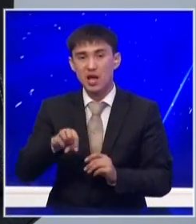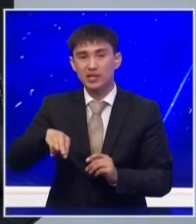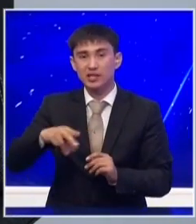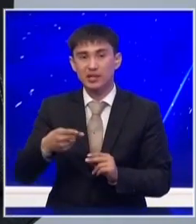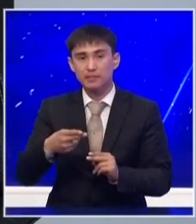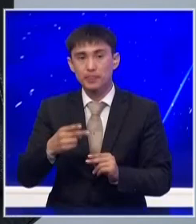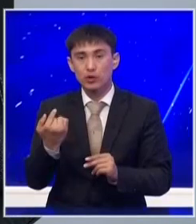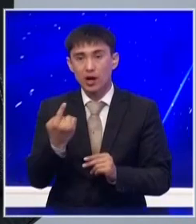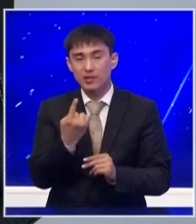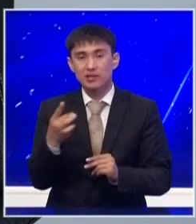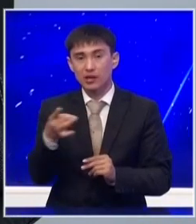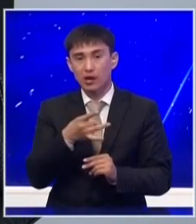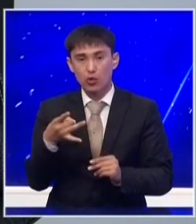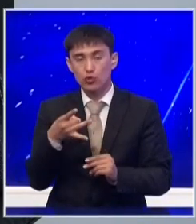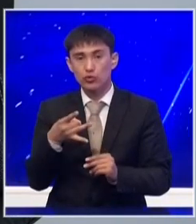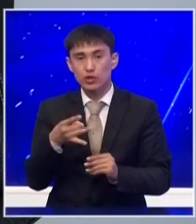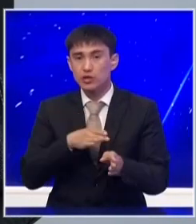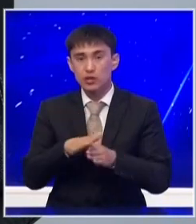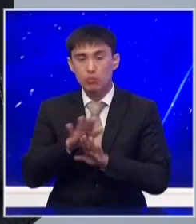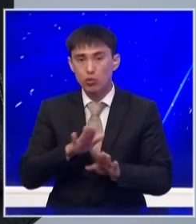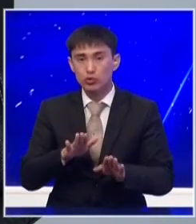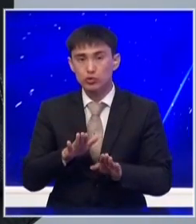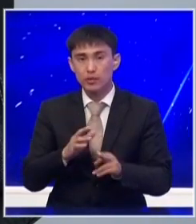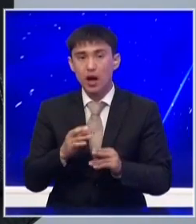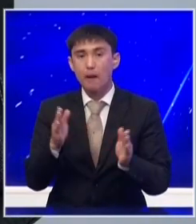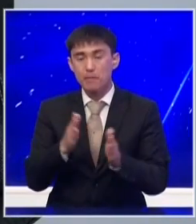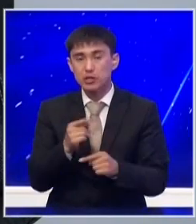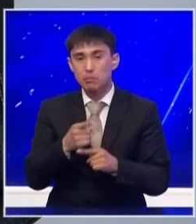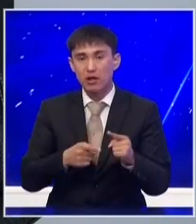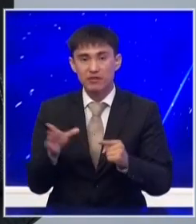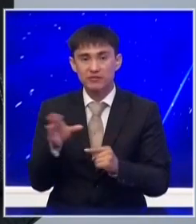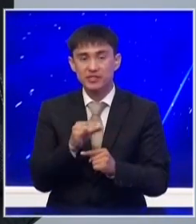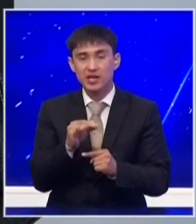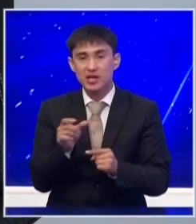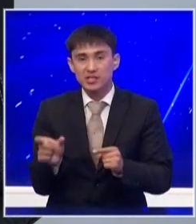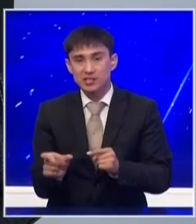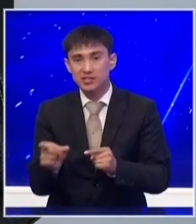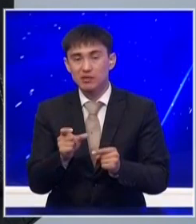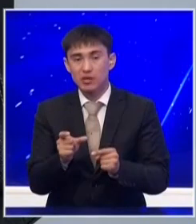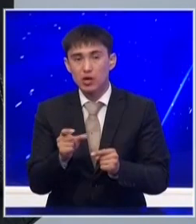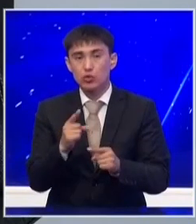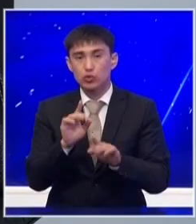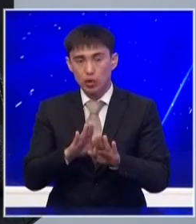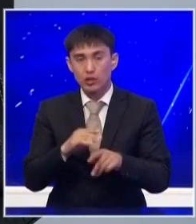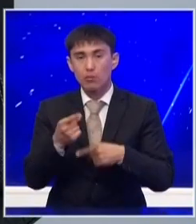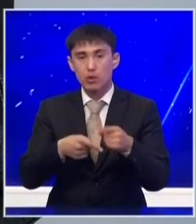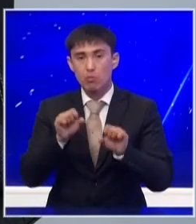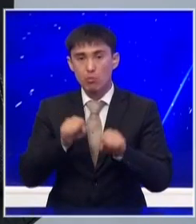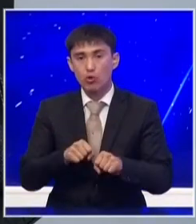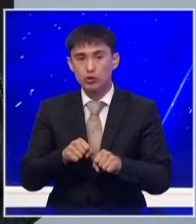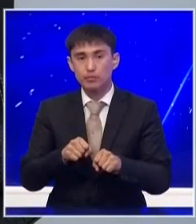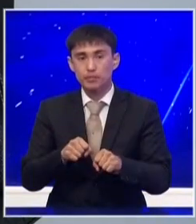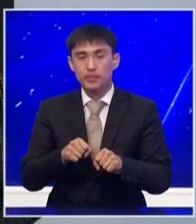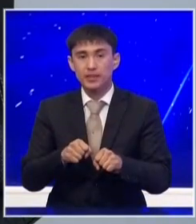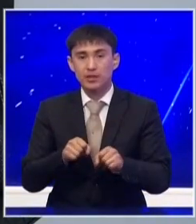Для только одного района, и то не полностью, а меньше половины всей ирригационной системы. Только тогда мы можем без